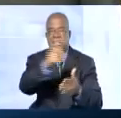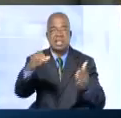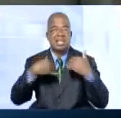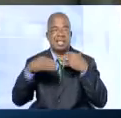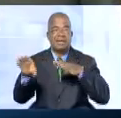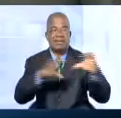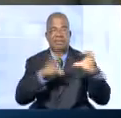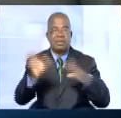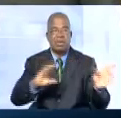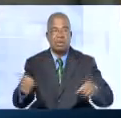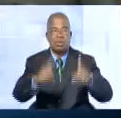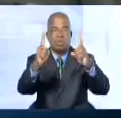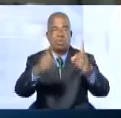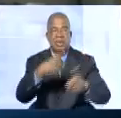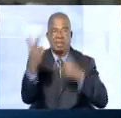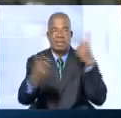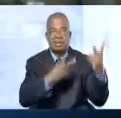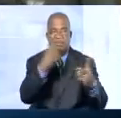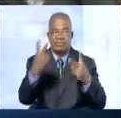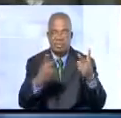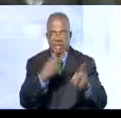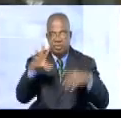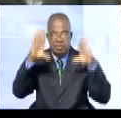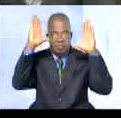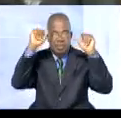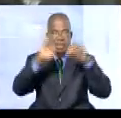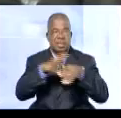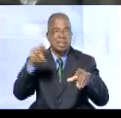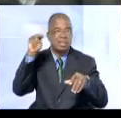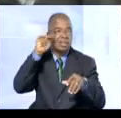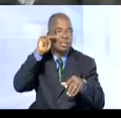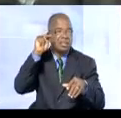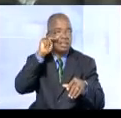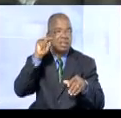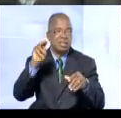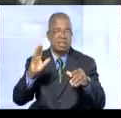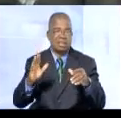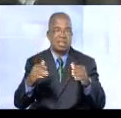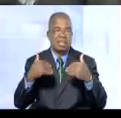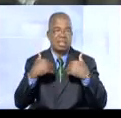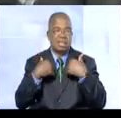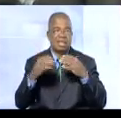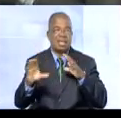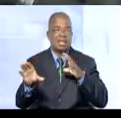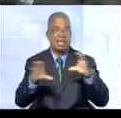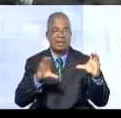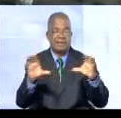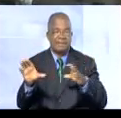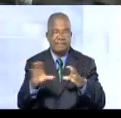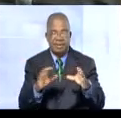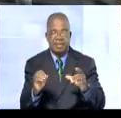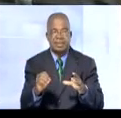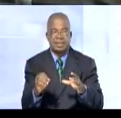visite d'État que le président de la République fédérale du